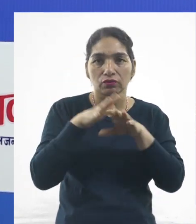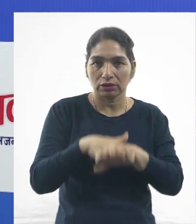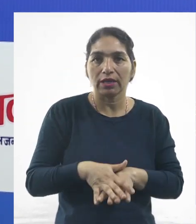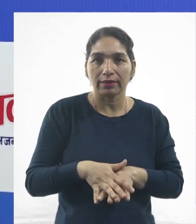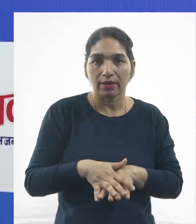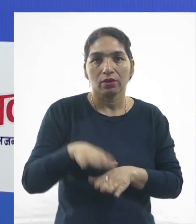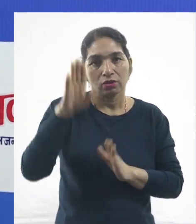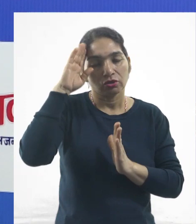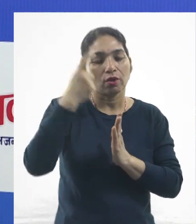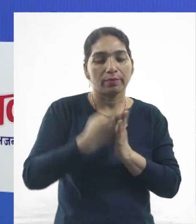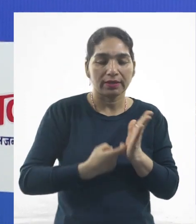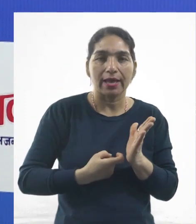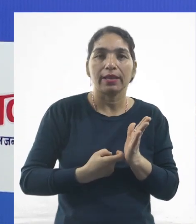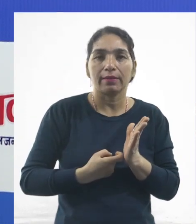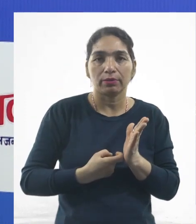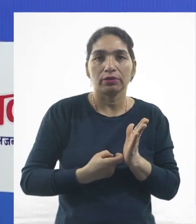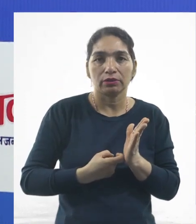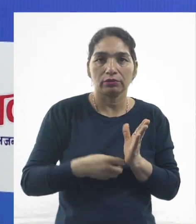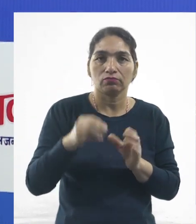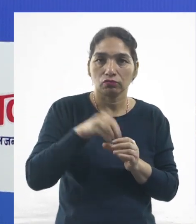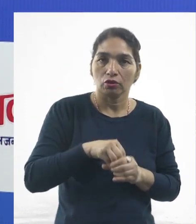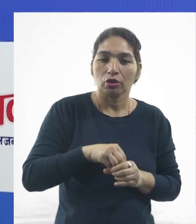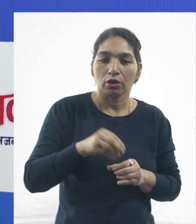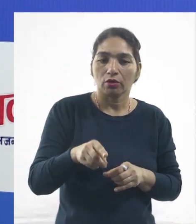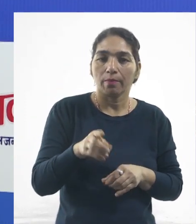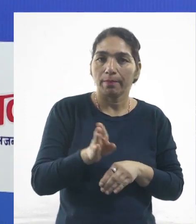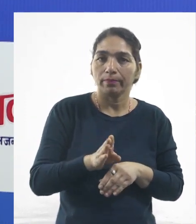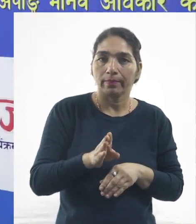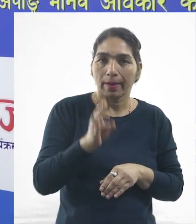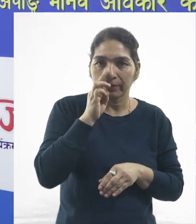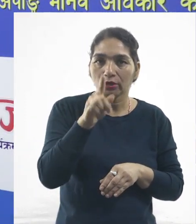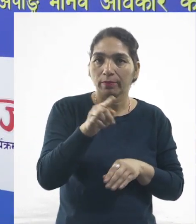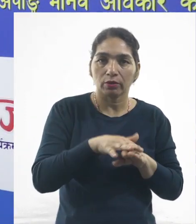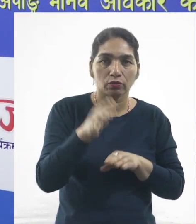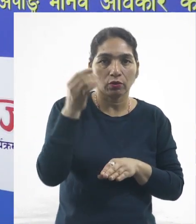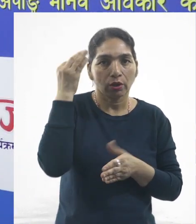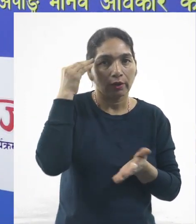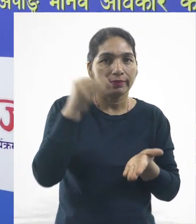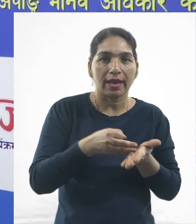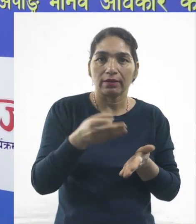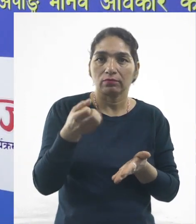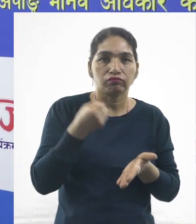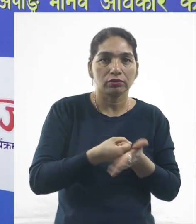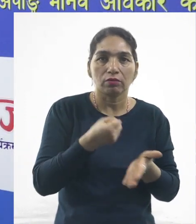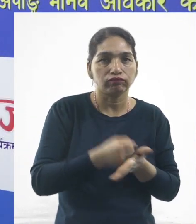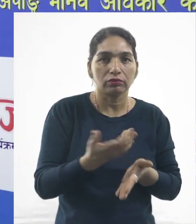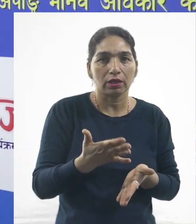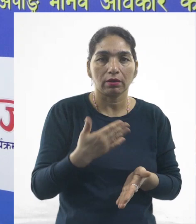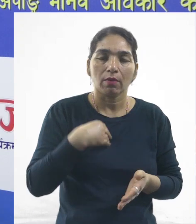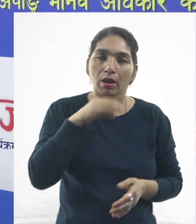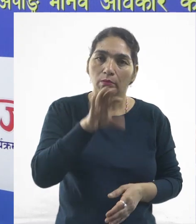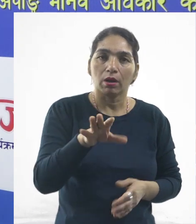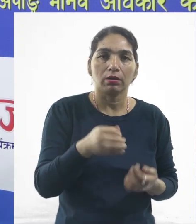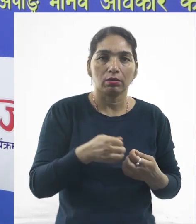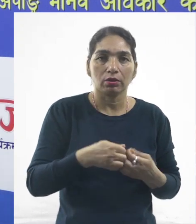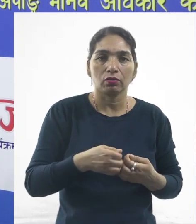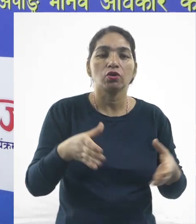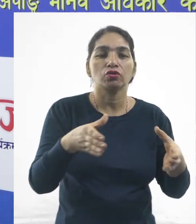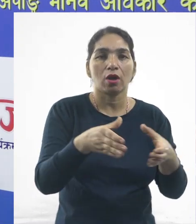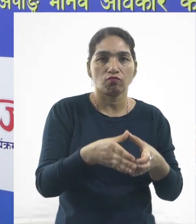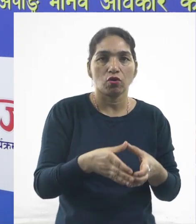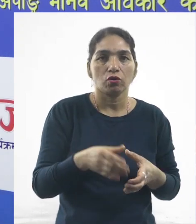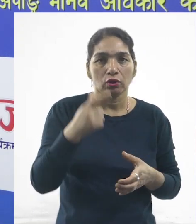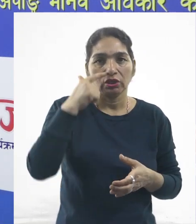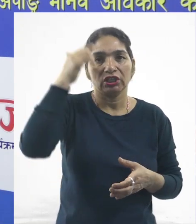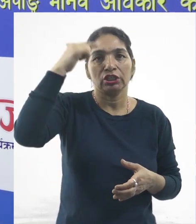गरेका छ होइन, त्यस्तो कुराहरूमा नि यहाँको ध्यान बेला बेलामा पुग्छ कि पुग्दैन होला के छ? पुग्छ मैले भन्ने गरेको छु, किनभने समूहको